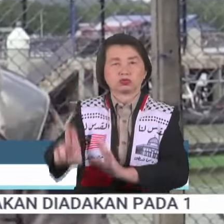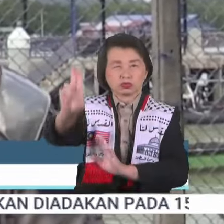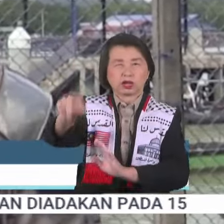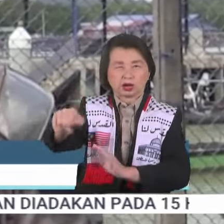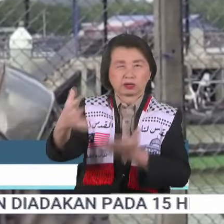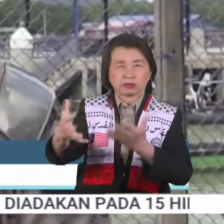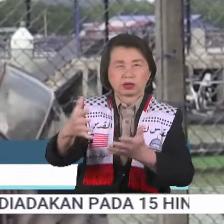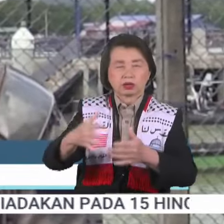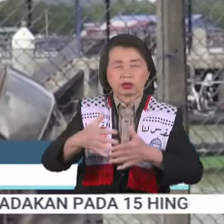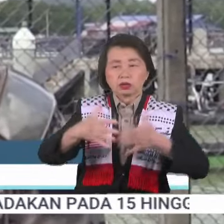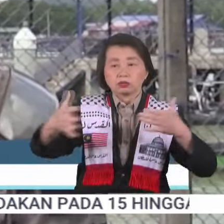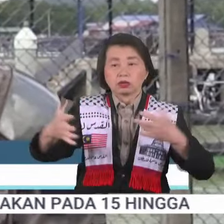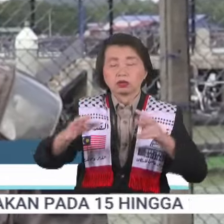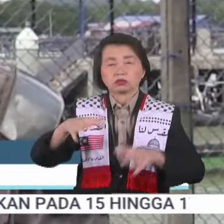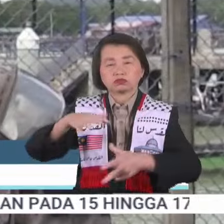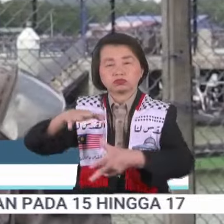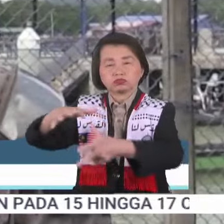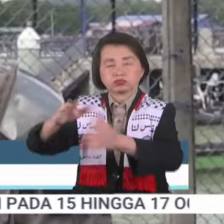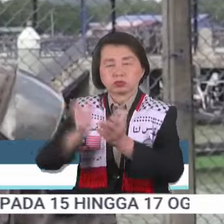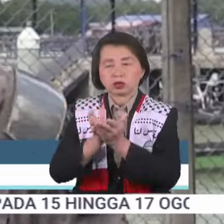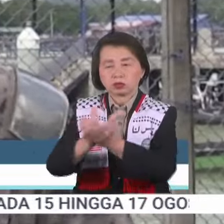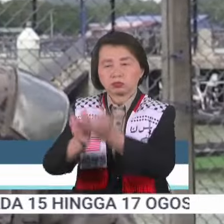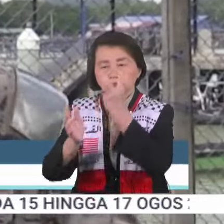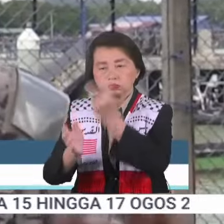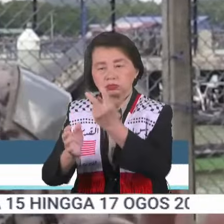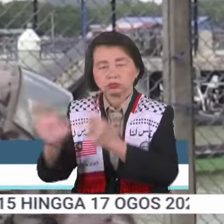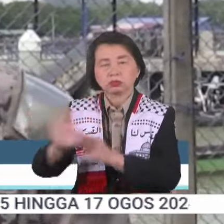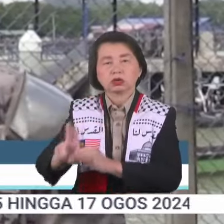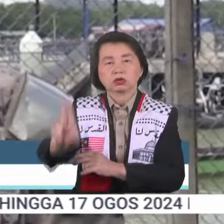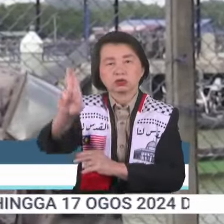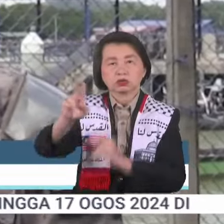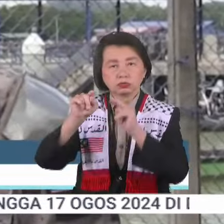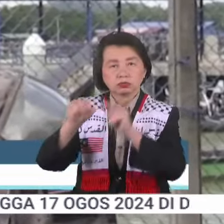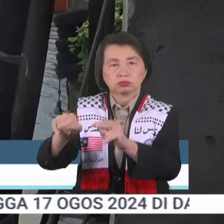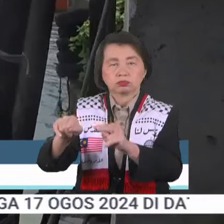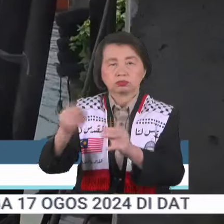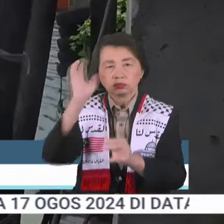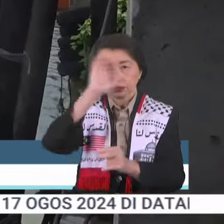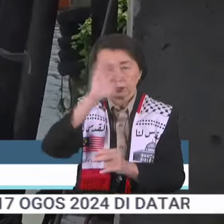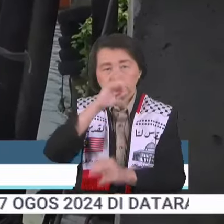perluaskan di bahagian utara di kawasan Kijal ke atas.